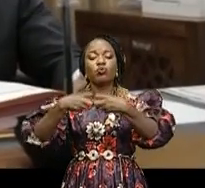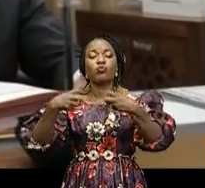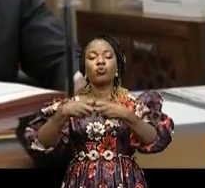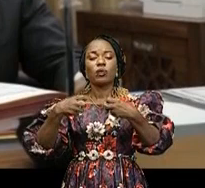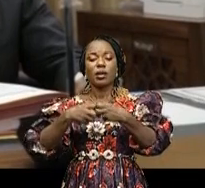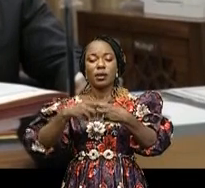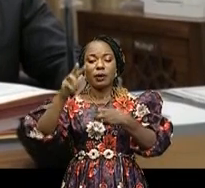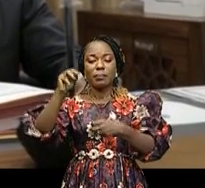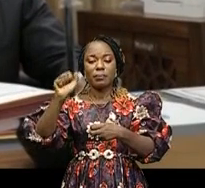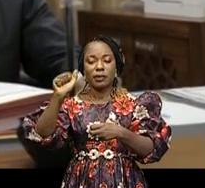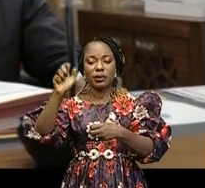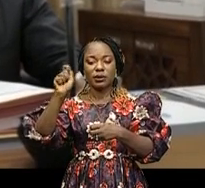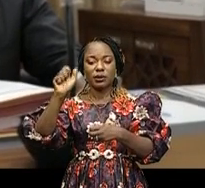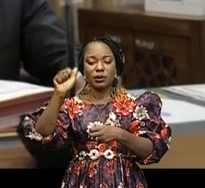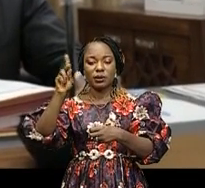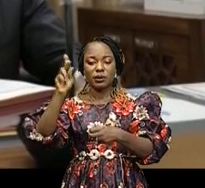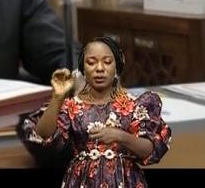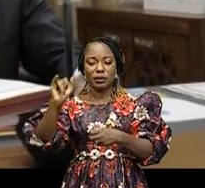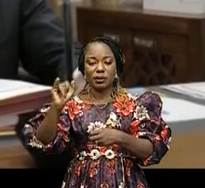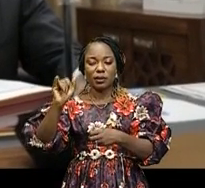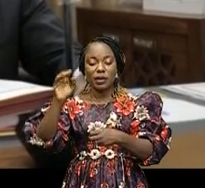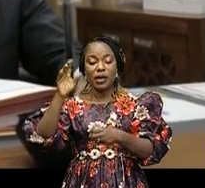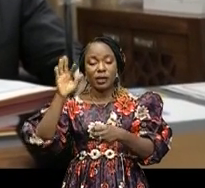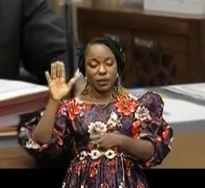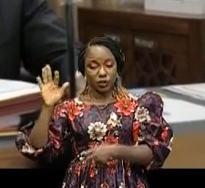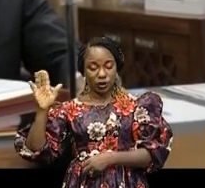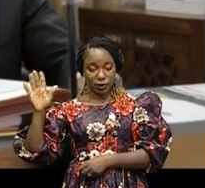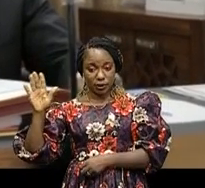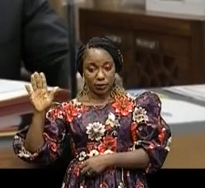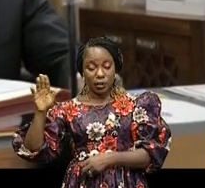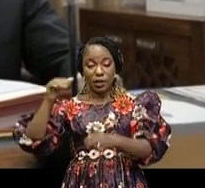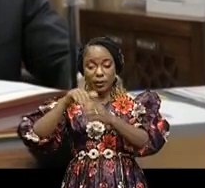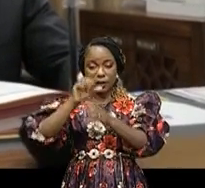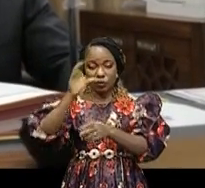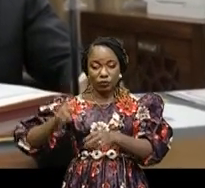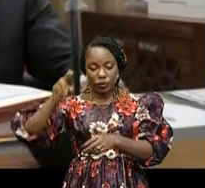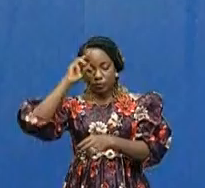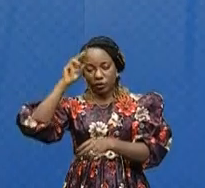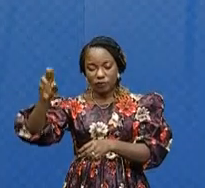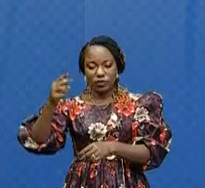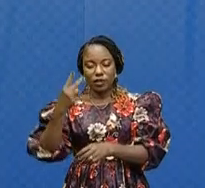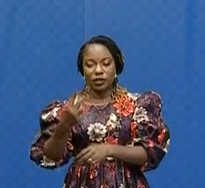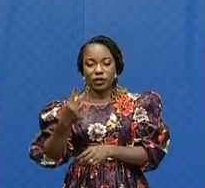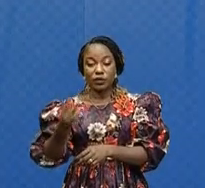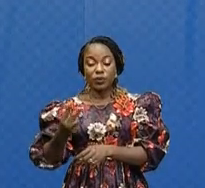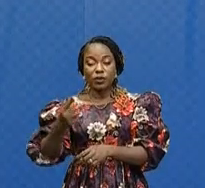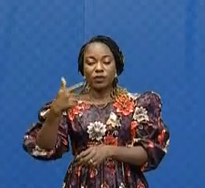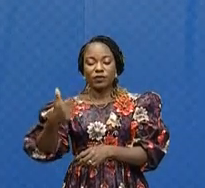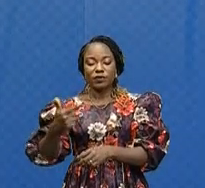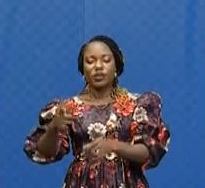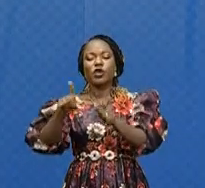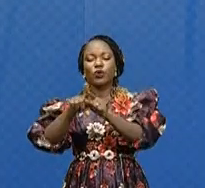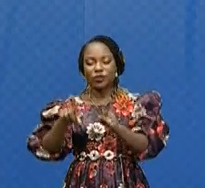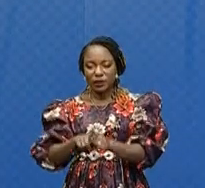tension à Matadi-Kibala dans la commune de Bongafula à Kinshasa le 2 février dernier. Outre la prise en